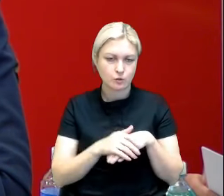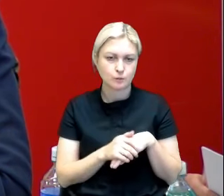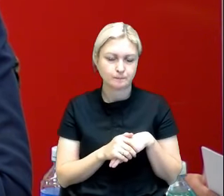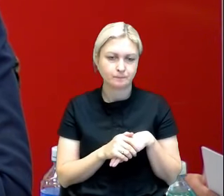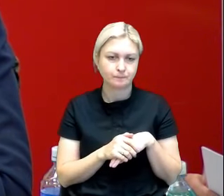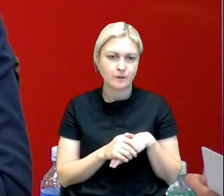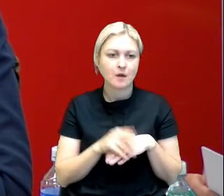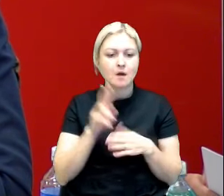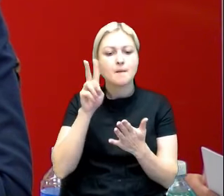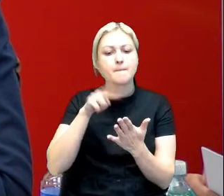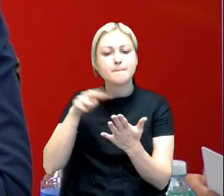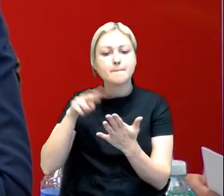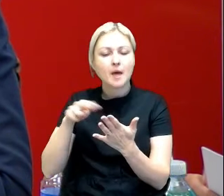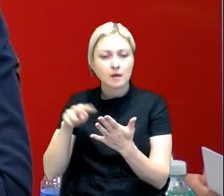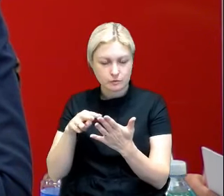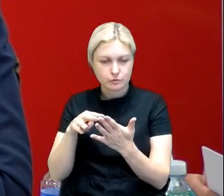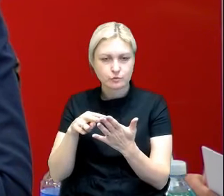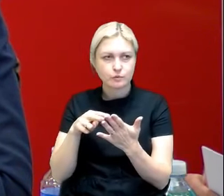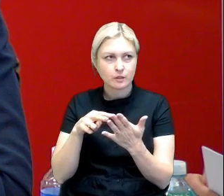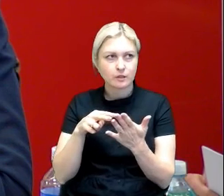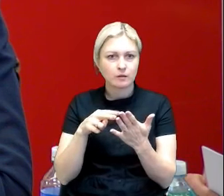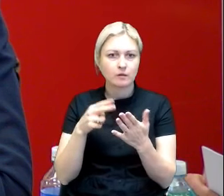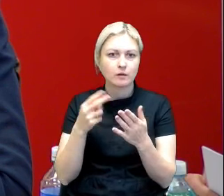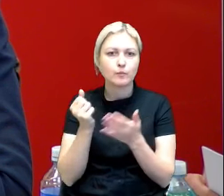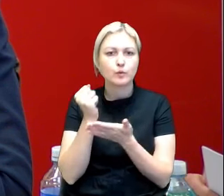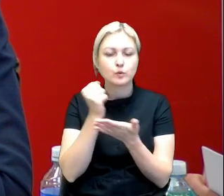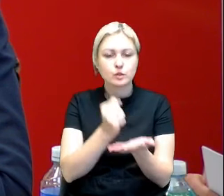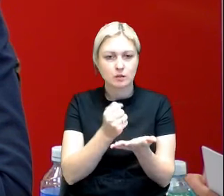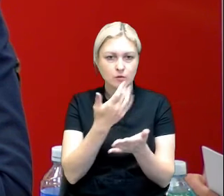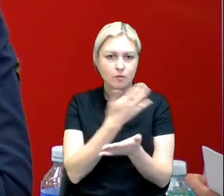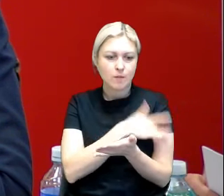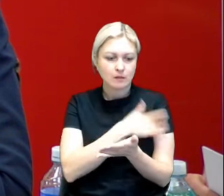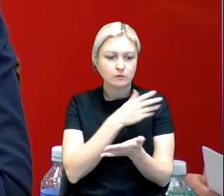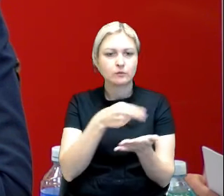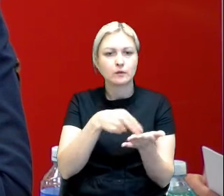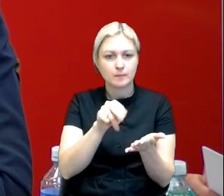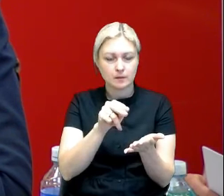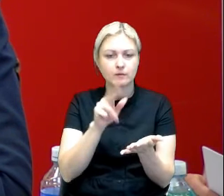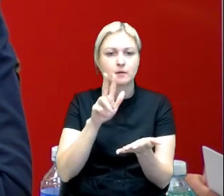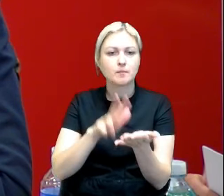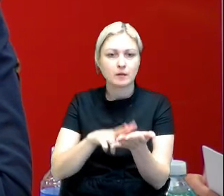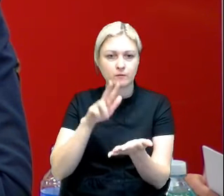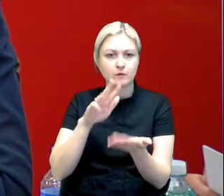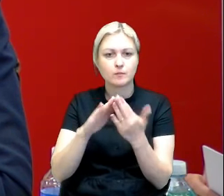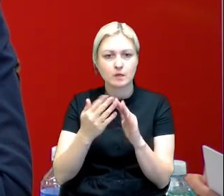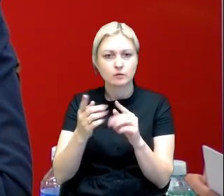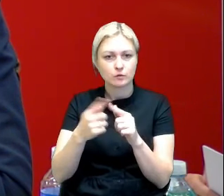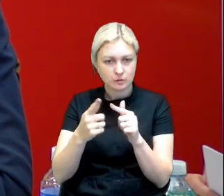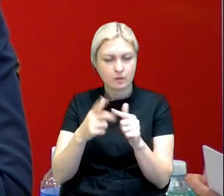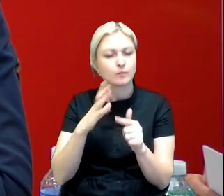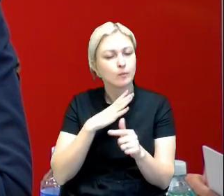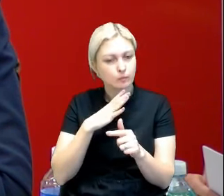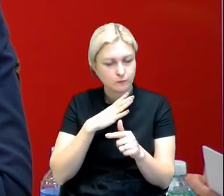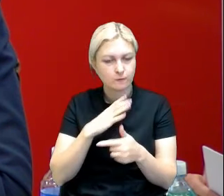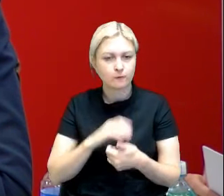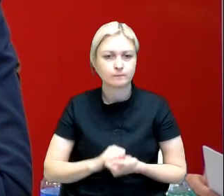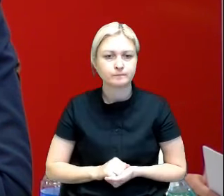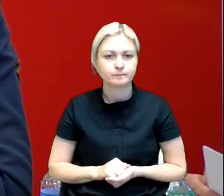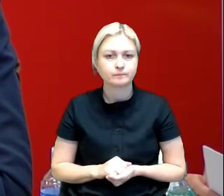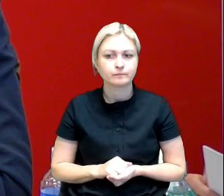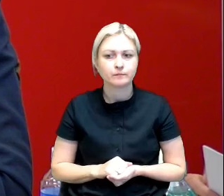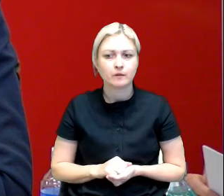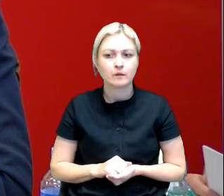skirtą priemonę bei tam reikalingą biudžetą paslaugai pirkti patvirtino miesto taryba tai va